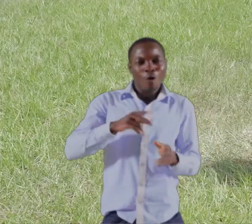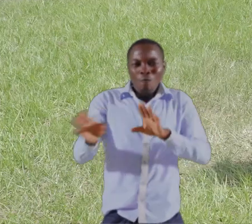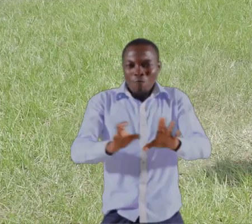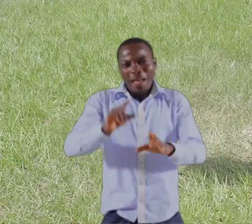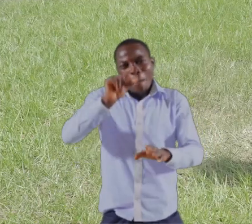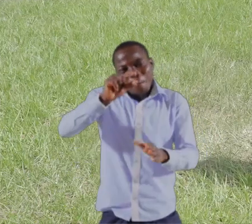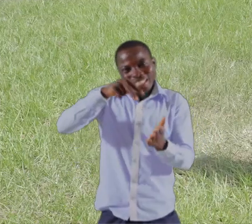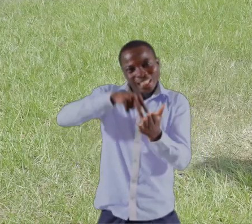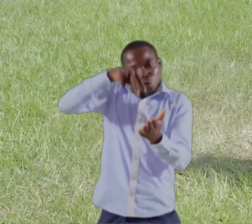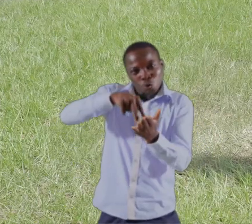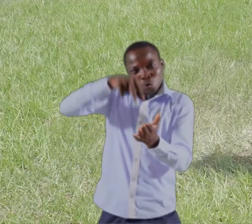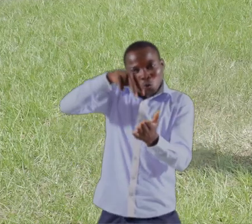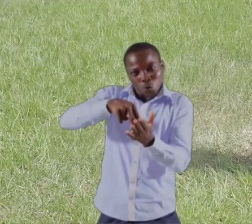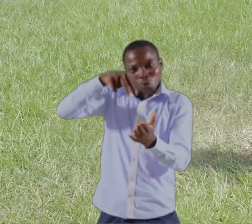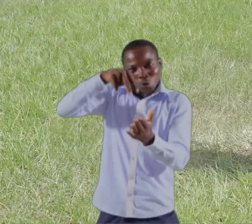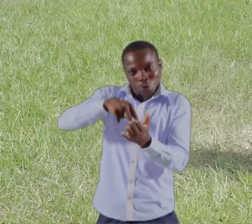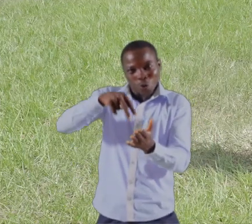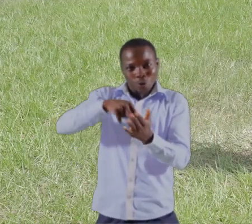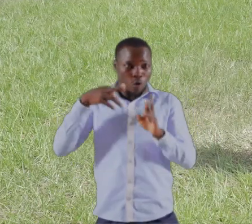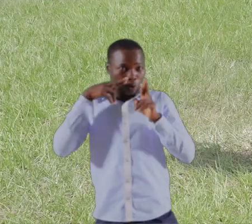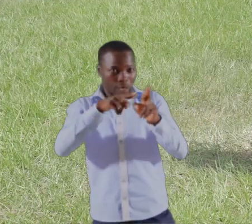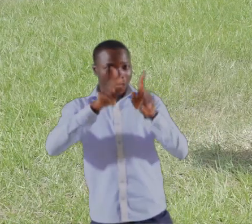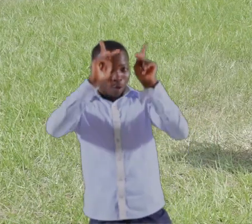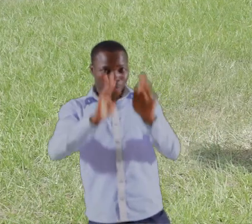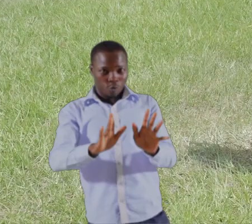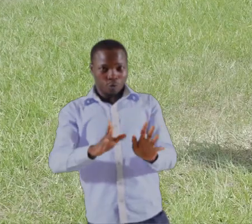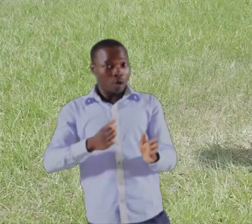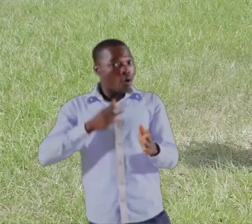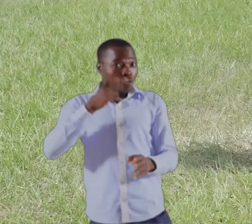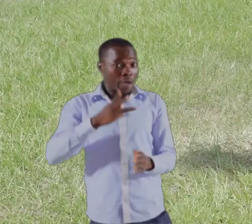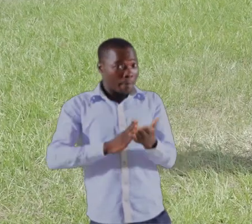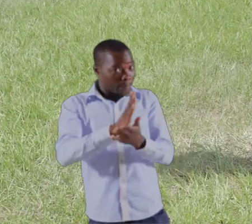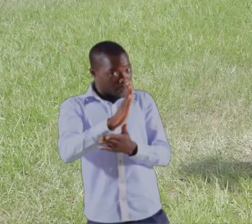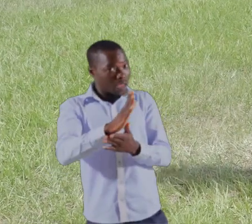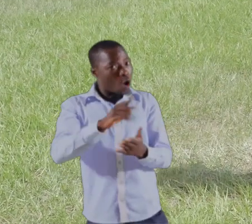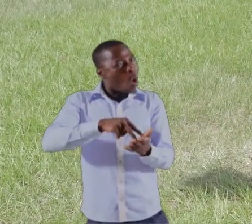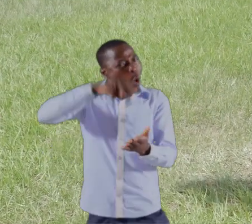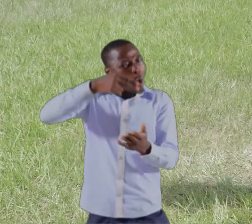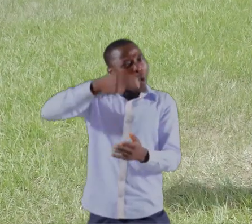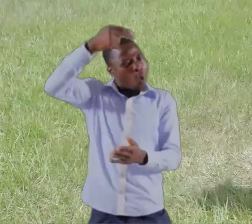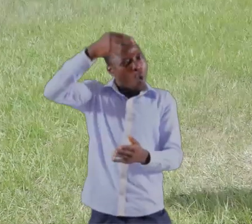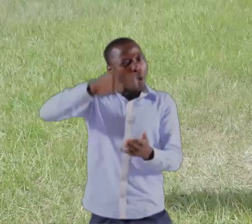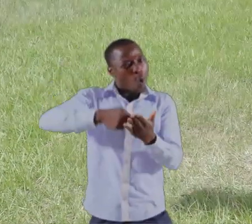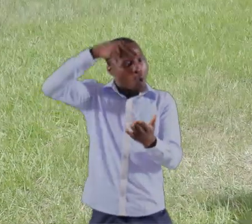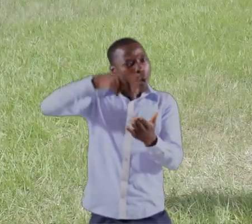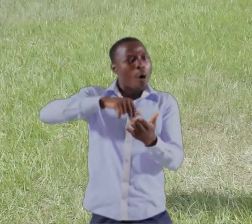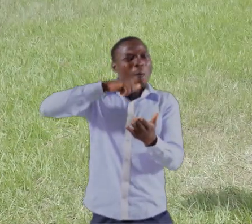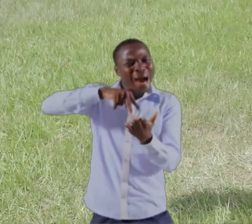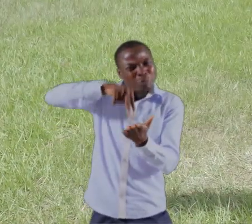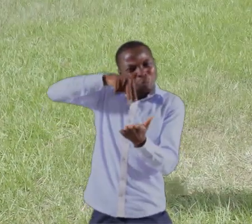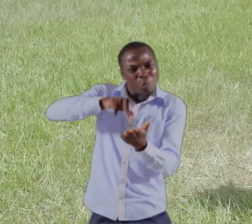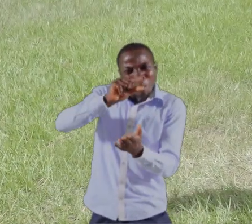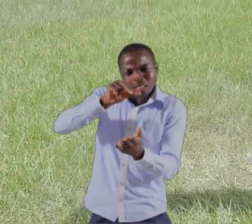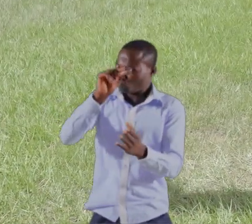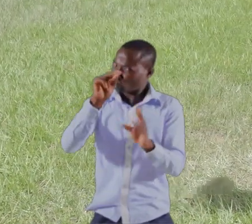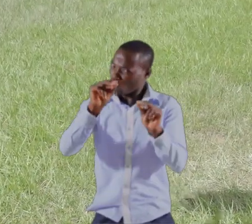on exécute des petits sauts, voilà, allez, on saute avec les deux pieds un peu plus haut pour travailler la détente, un peu plus